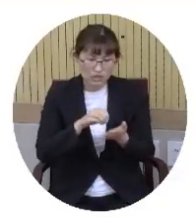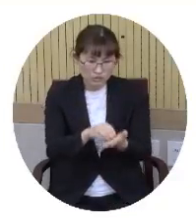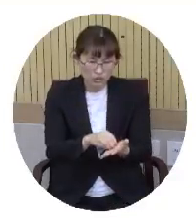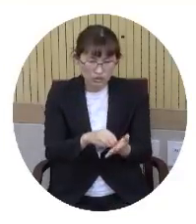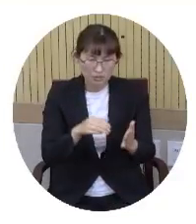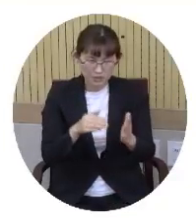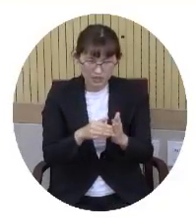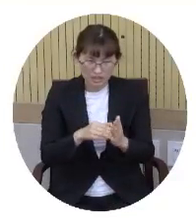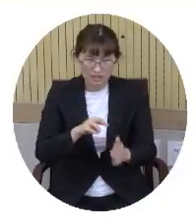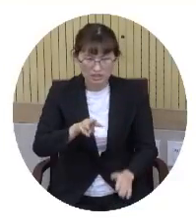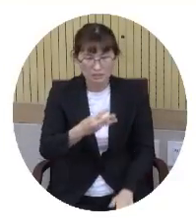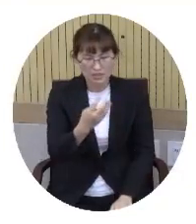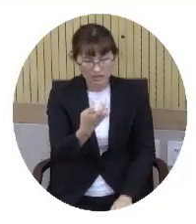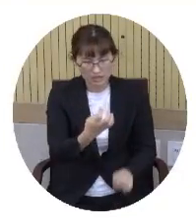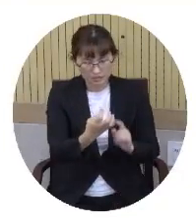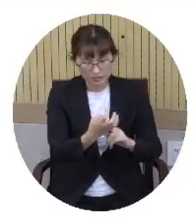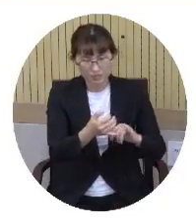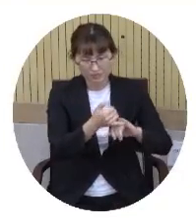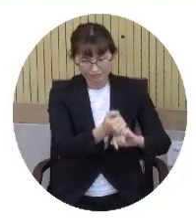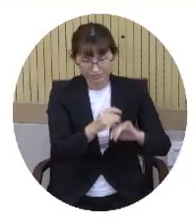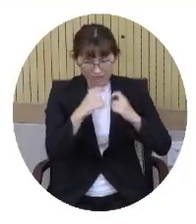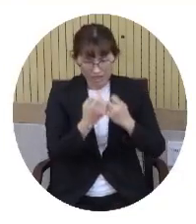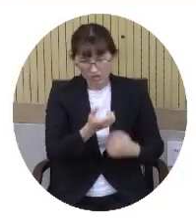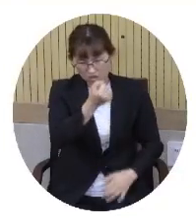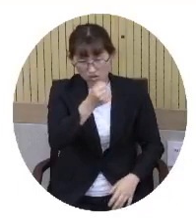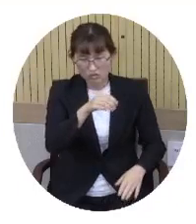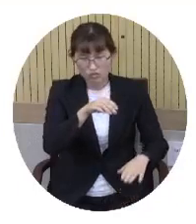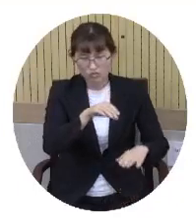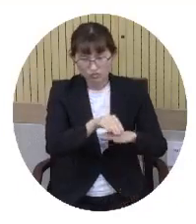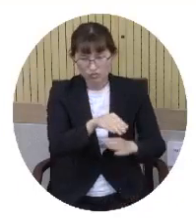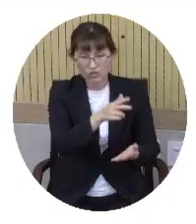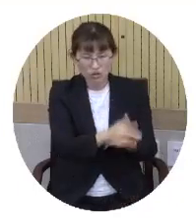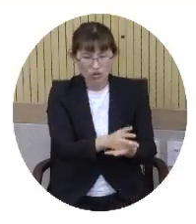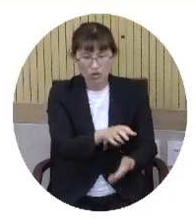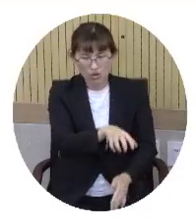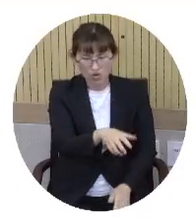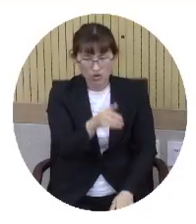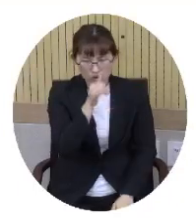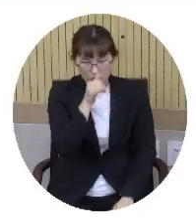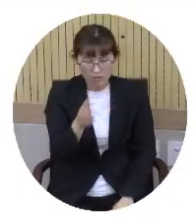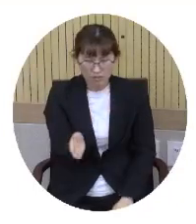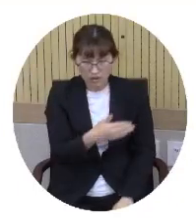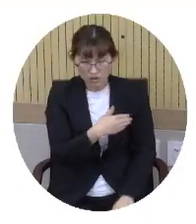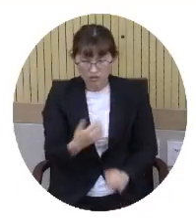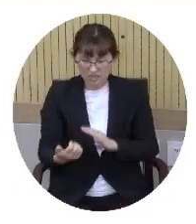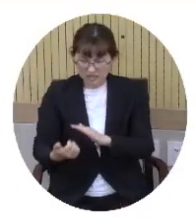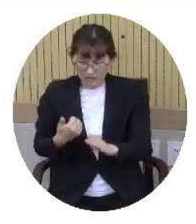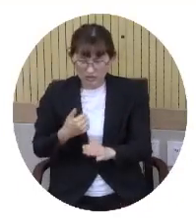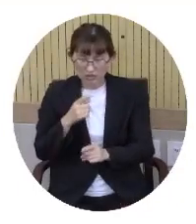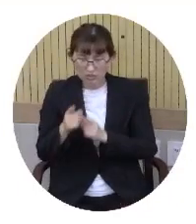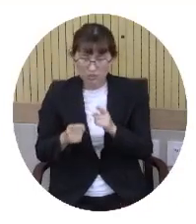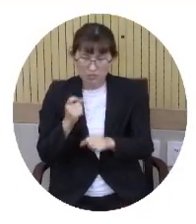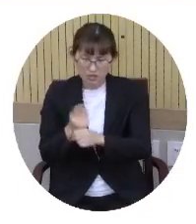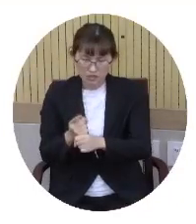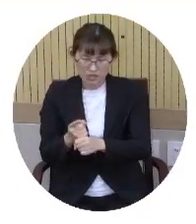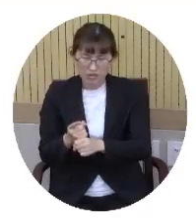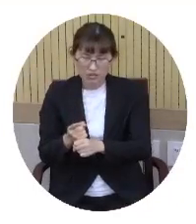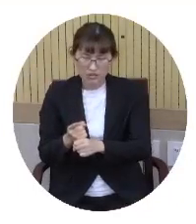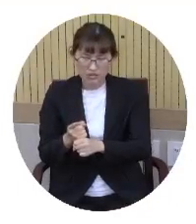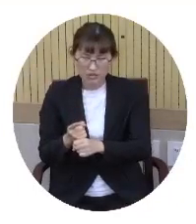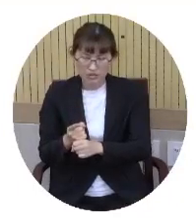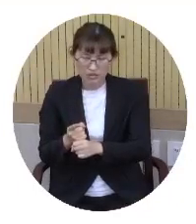340대는 의무적으로 차고지를 두고 있지만, 그 전에 등록된 558대는 차고지가